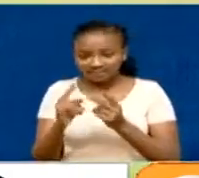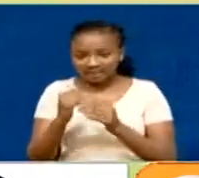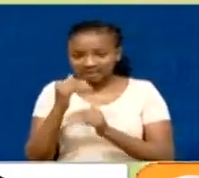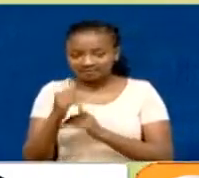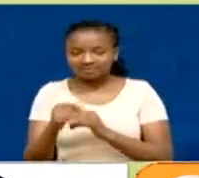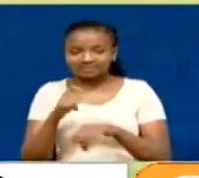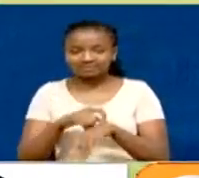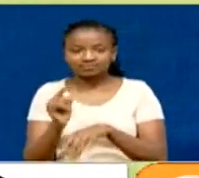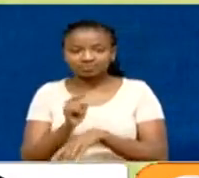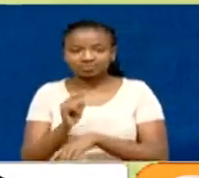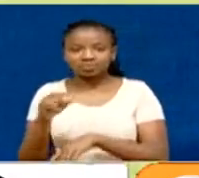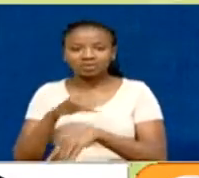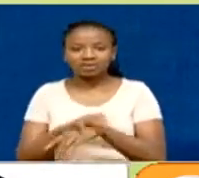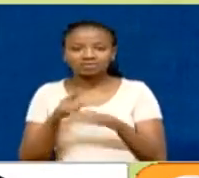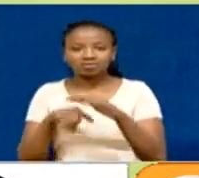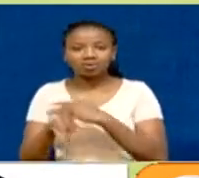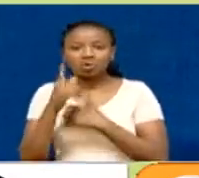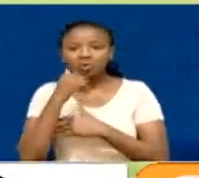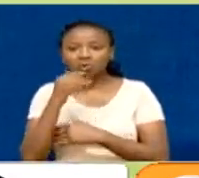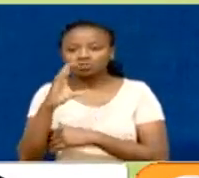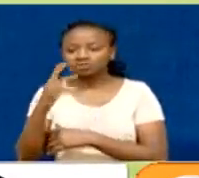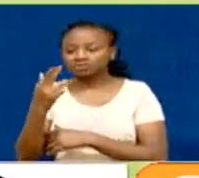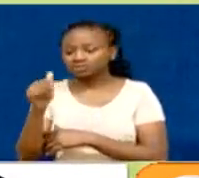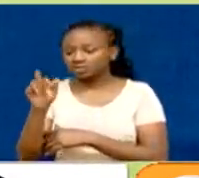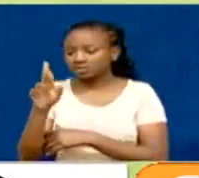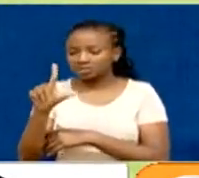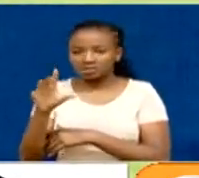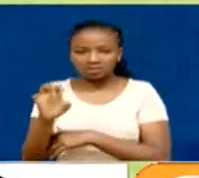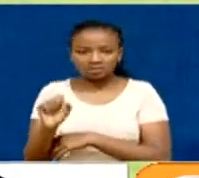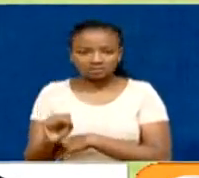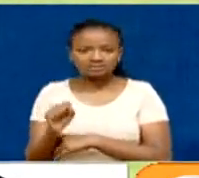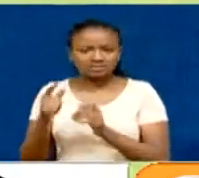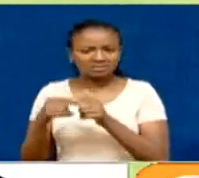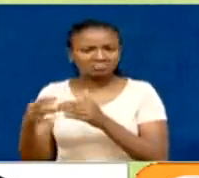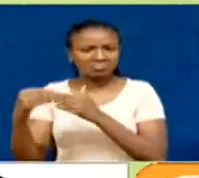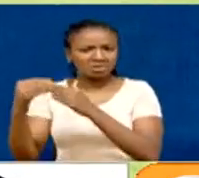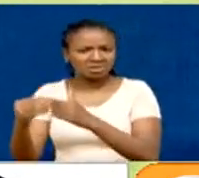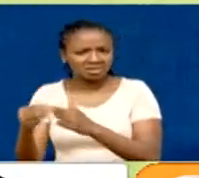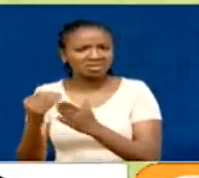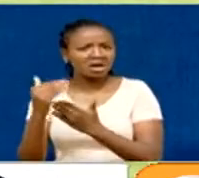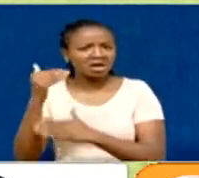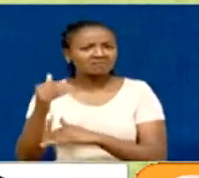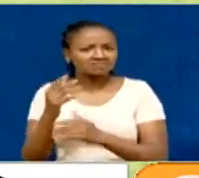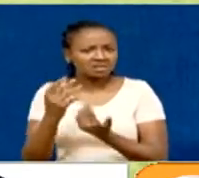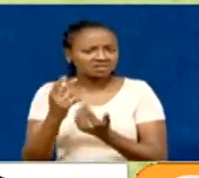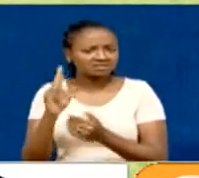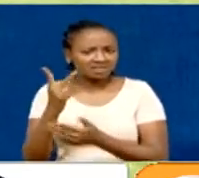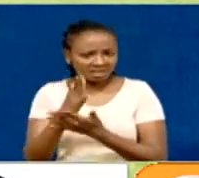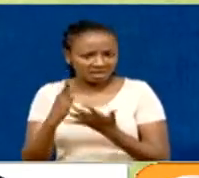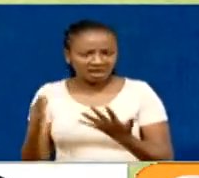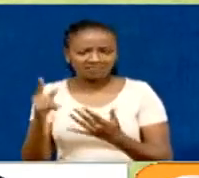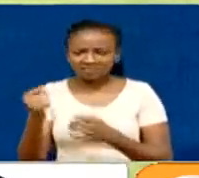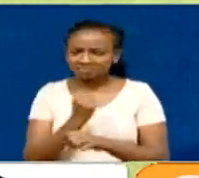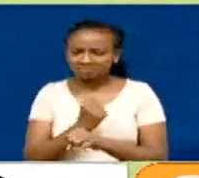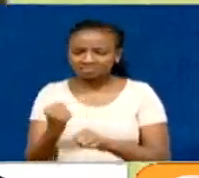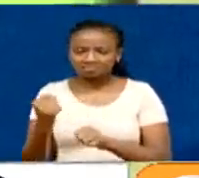ya mchezaji Charles Ouma kufunga kiustadi. Polisi wakawa kileleni kufikia muda wa mapumziko na wakakaza kamba katika kipindi